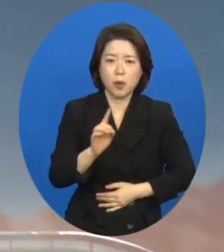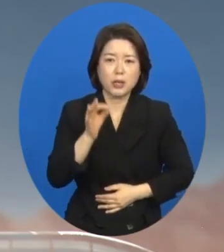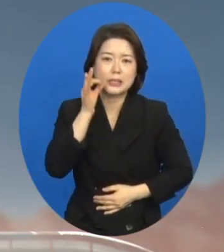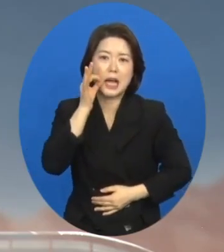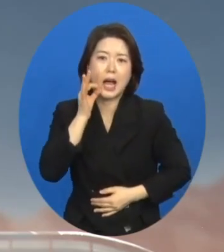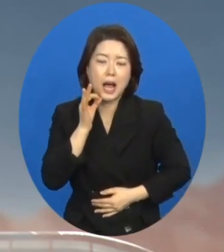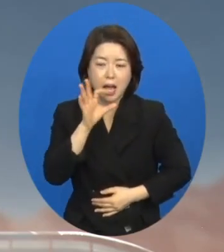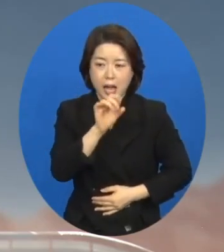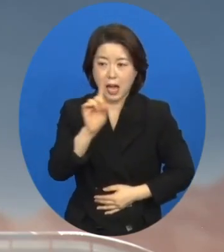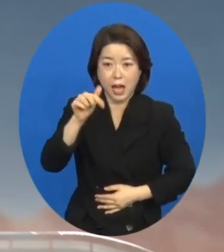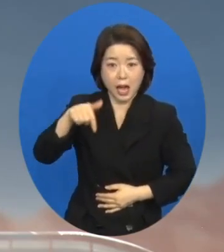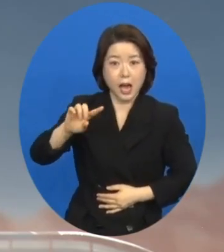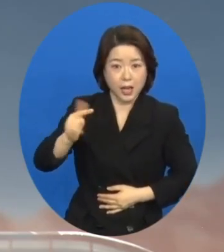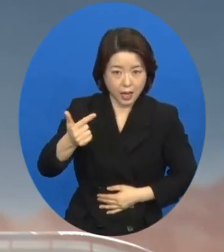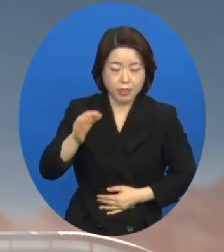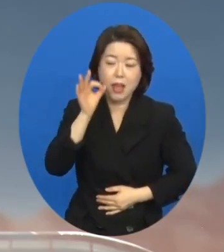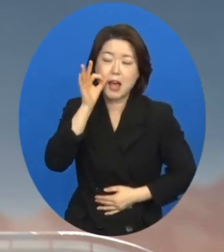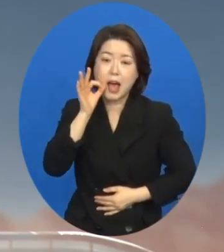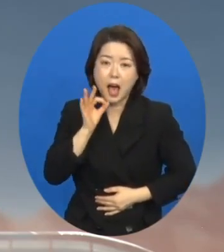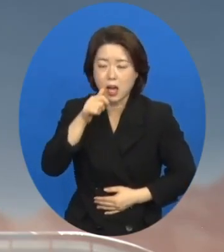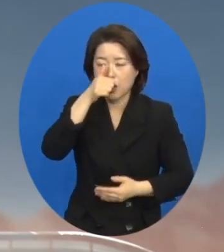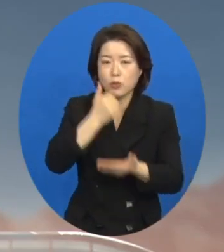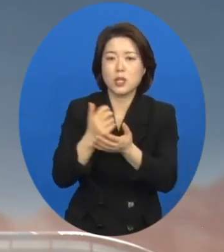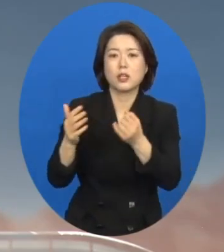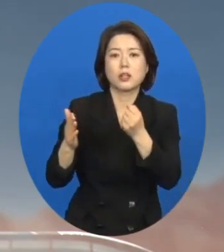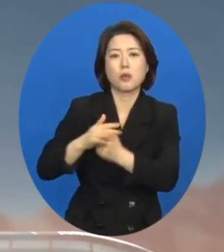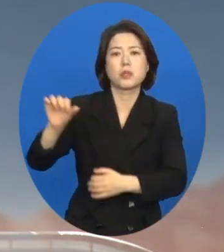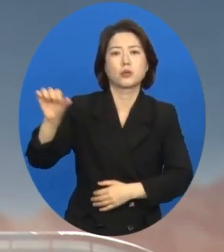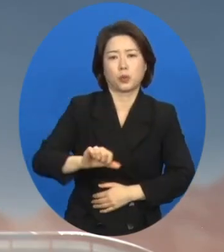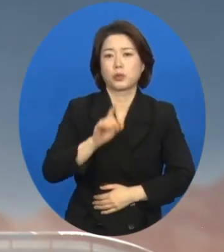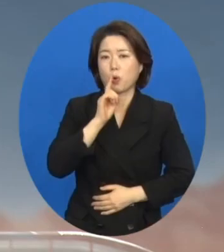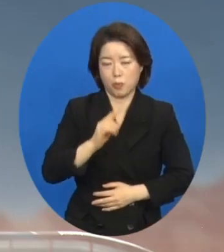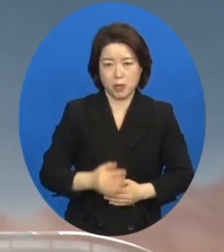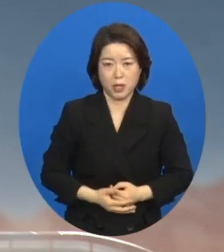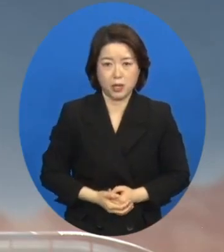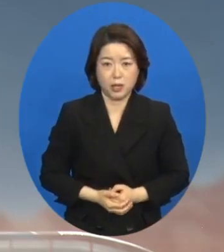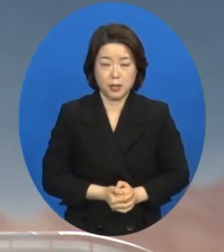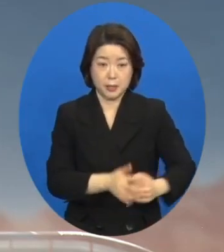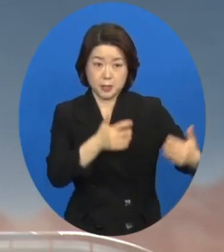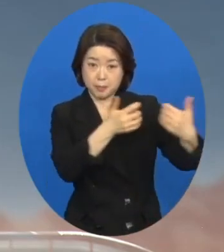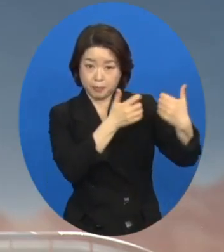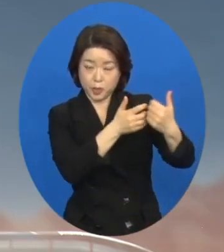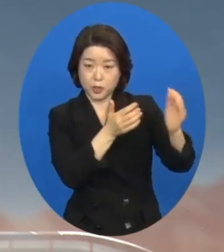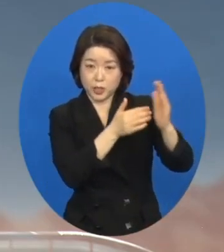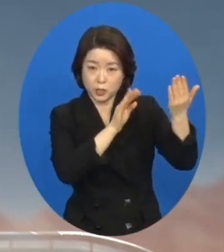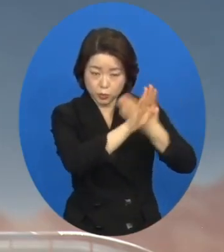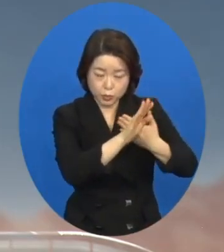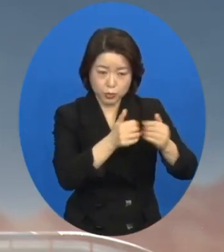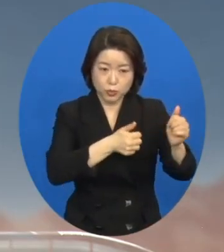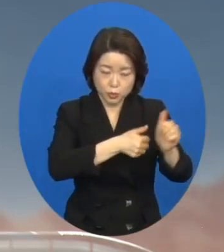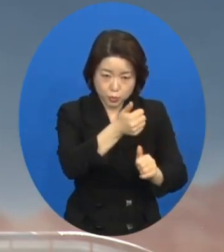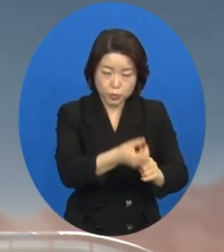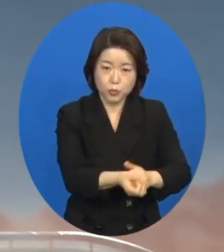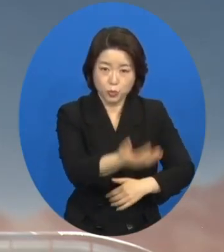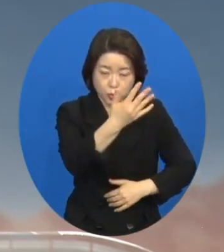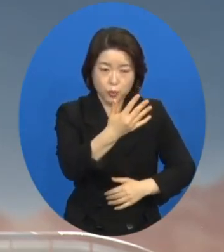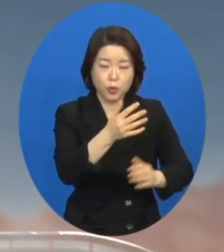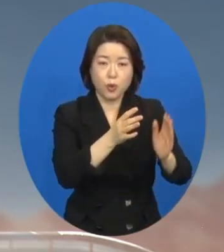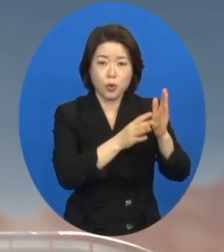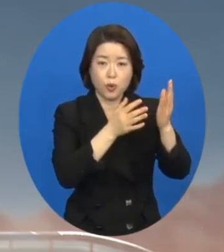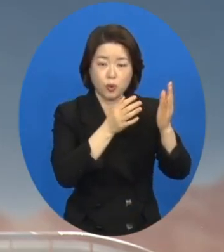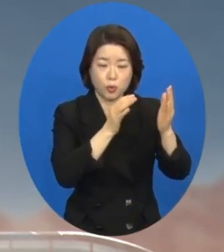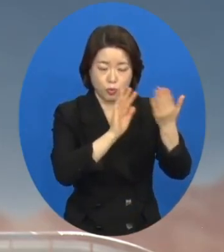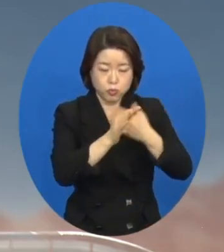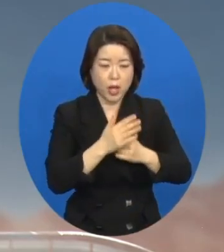때문이다 라고 말씀을 하세요. 이 아간이 여리고성 전투 승리 이후에 전리품을 취합니다.